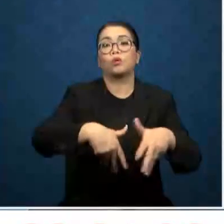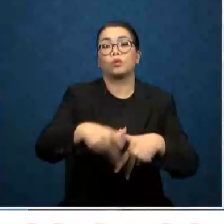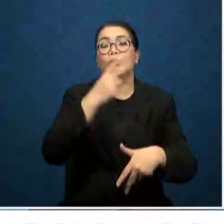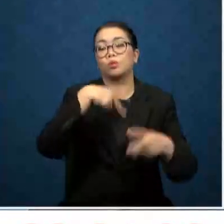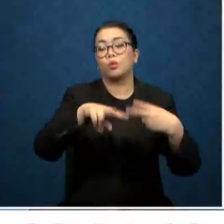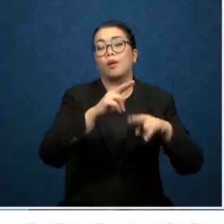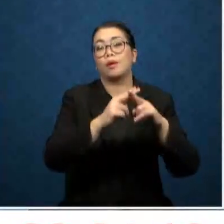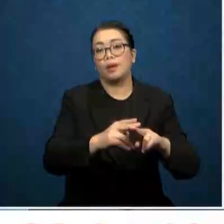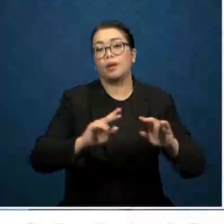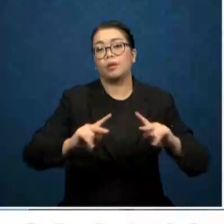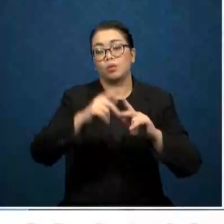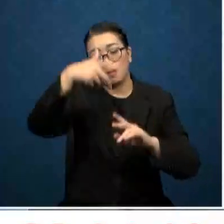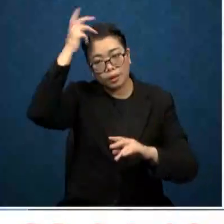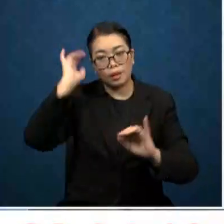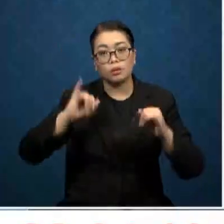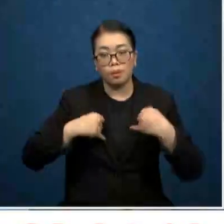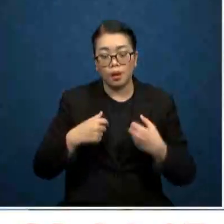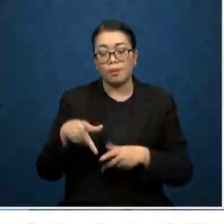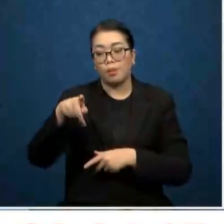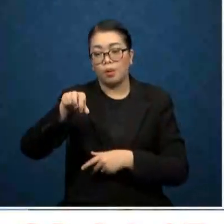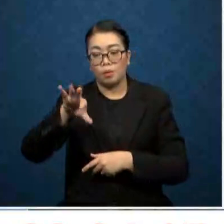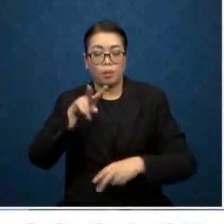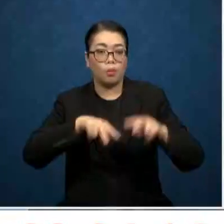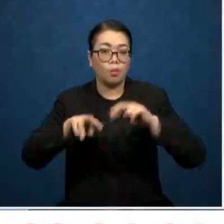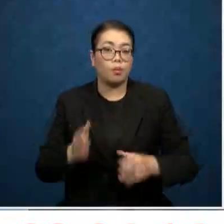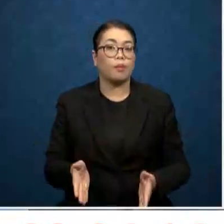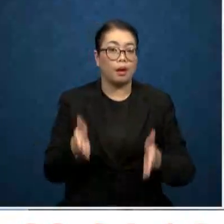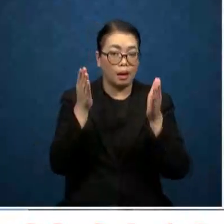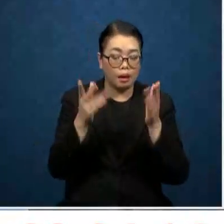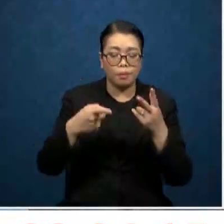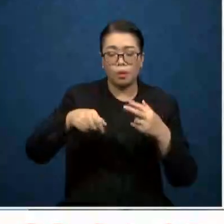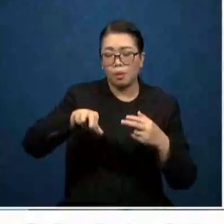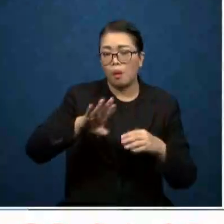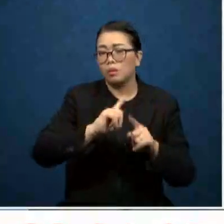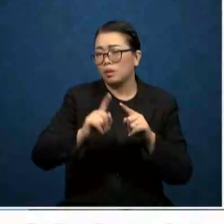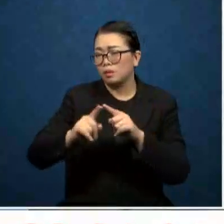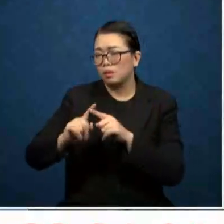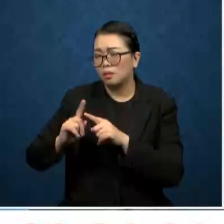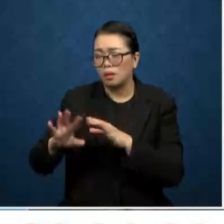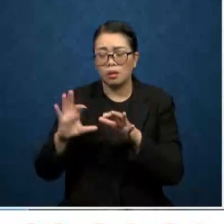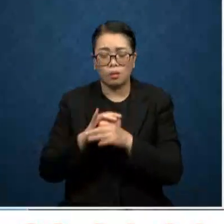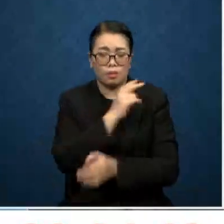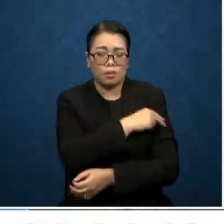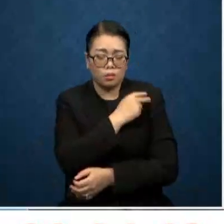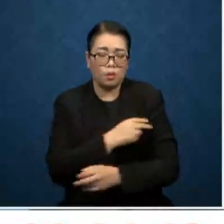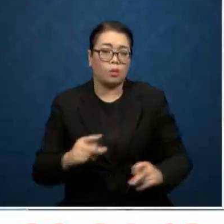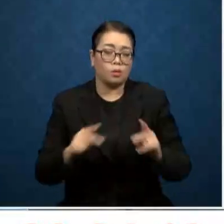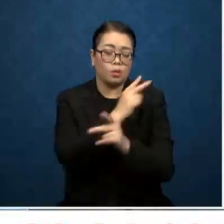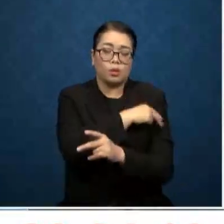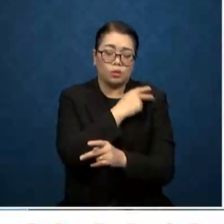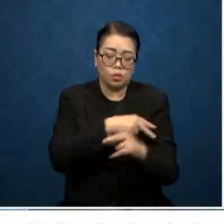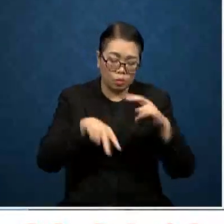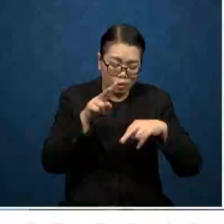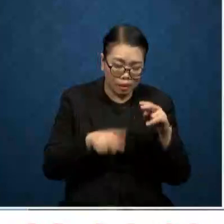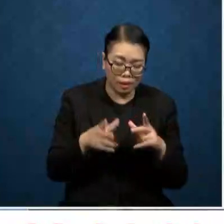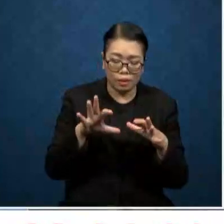มหาดไทยเป็นเจ้าภาพพรบควบคุมอาคาร 2522และยังมีพรบอื่นๆอีกเกือบ 10ฉบับพรบสาธารณสุขกระทรวงสาธารณสุขดู